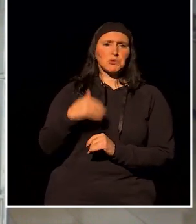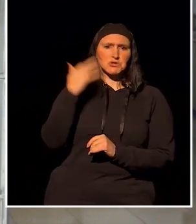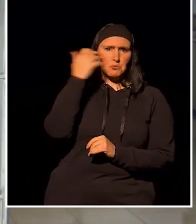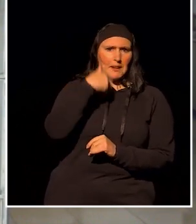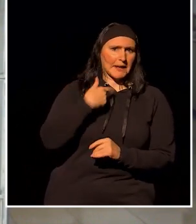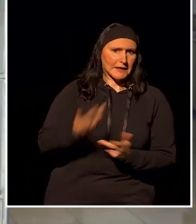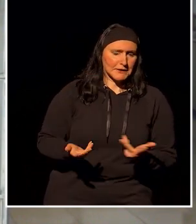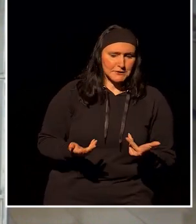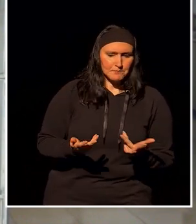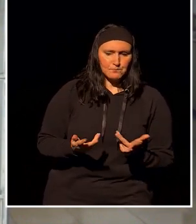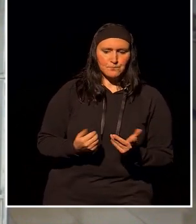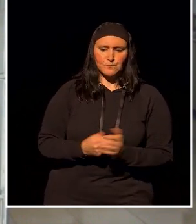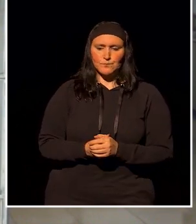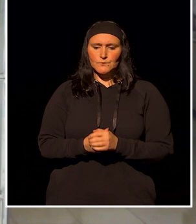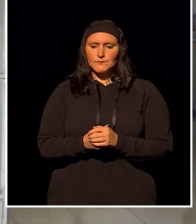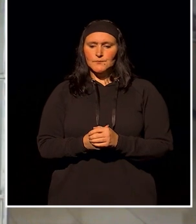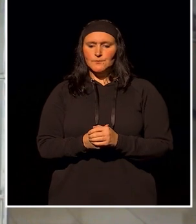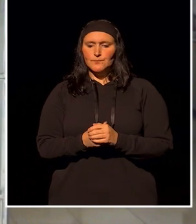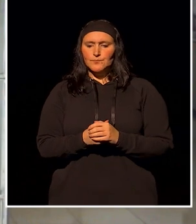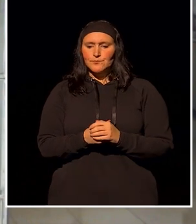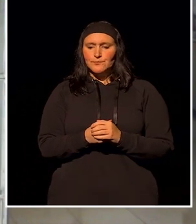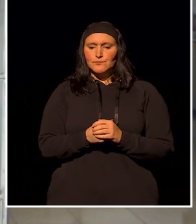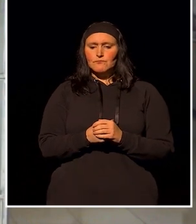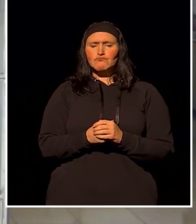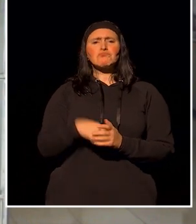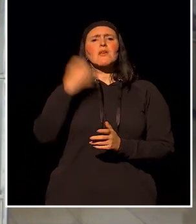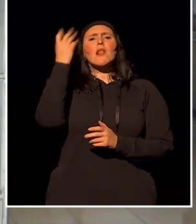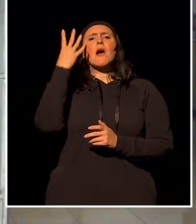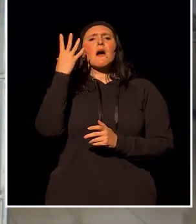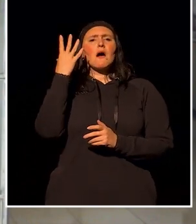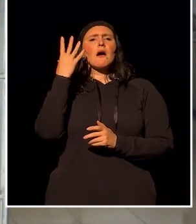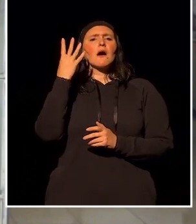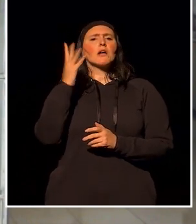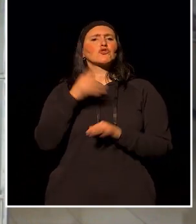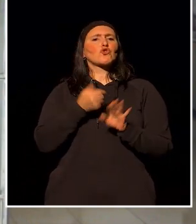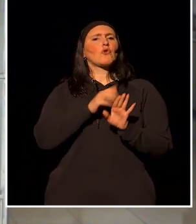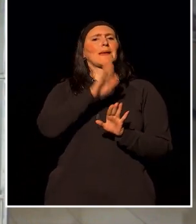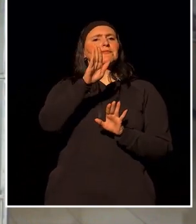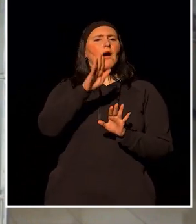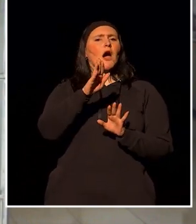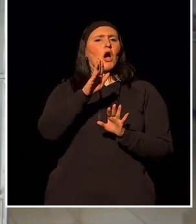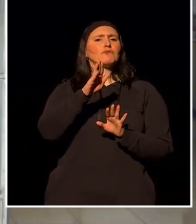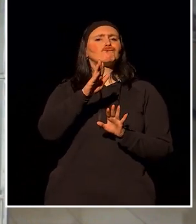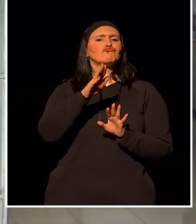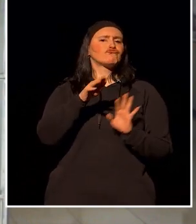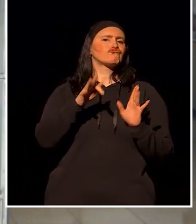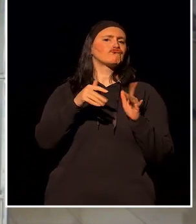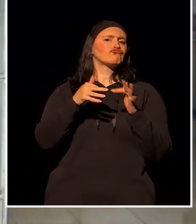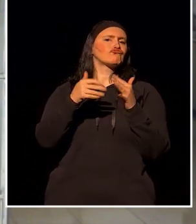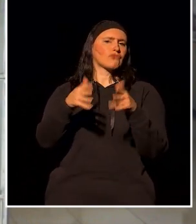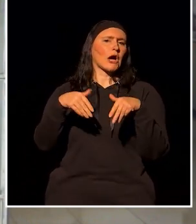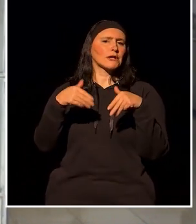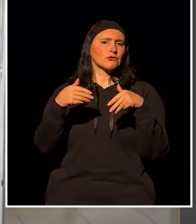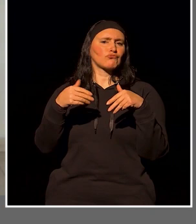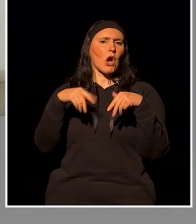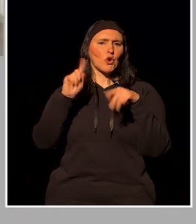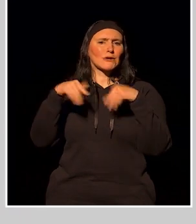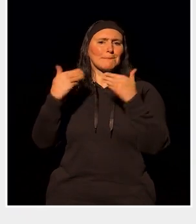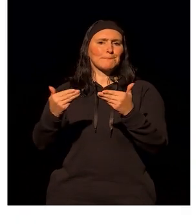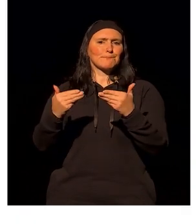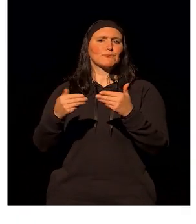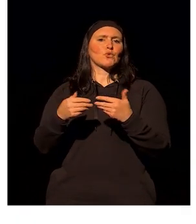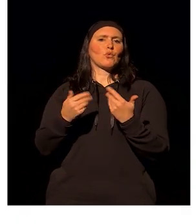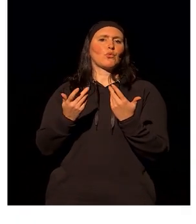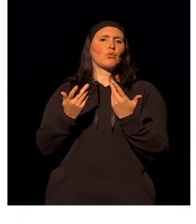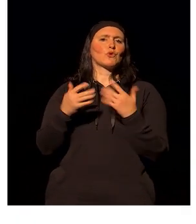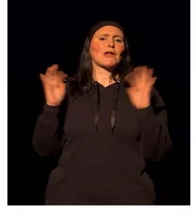Sie wird wahrscheinlich, sie wird stattfinden, irgendwie. Ne? Man wird eine neue Findungskommission finden. Jemand wird sie schon finden. Ne?